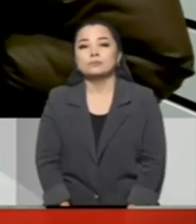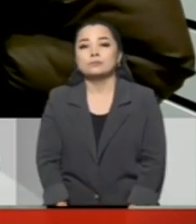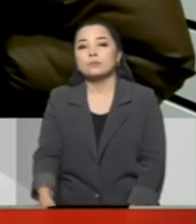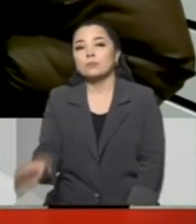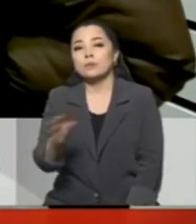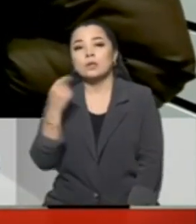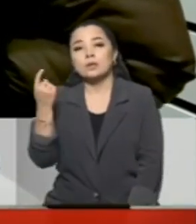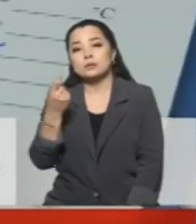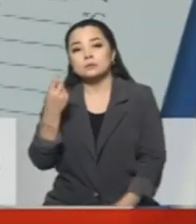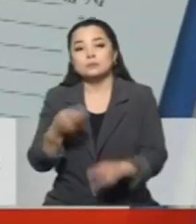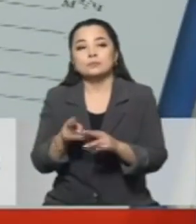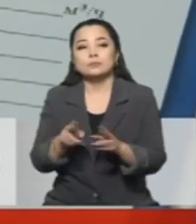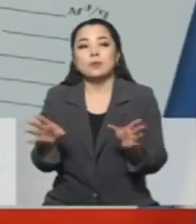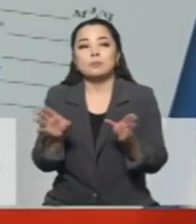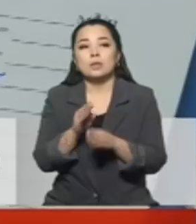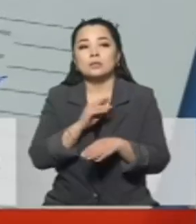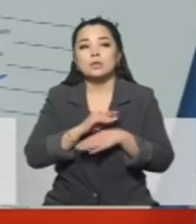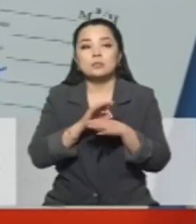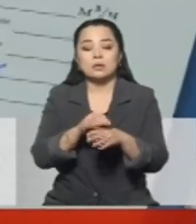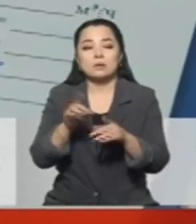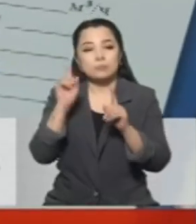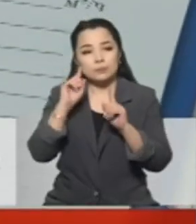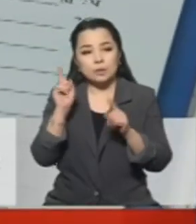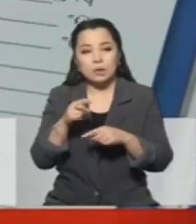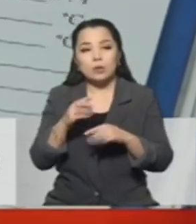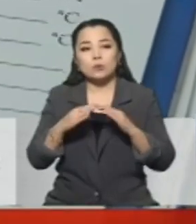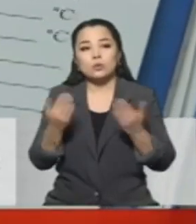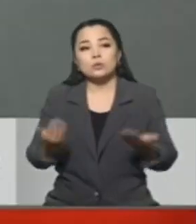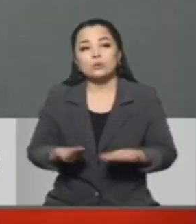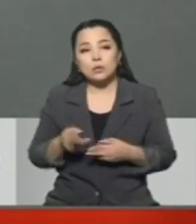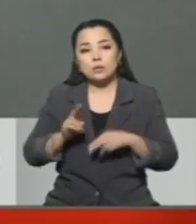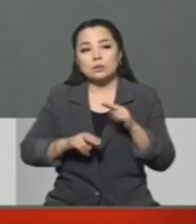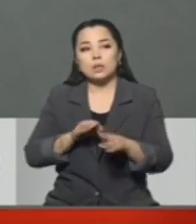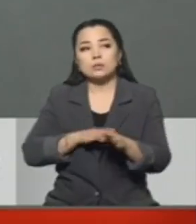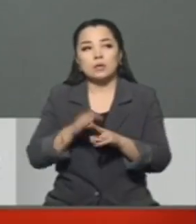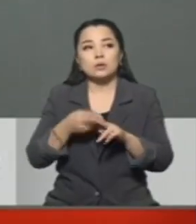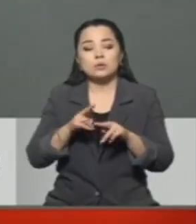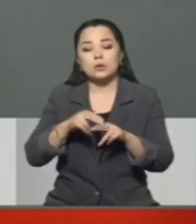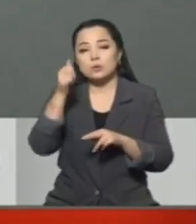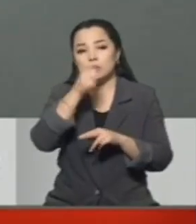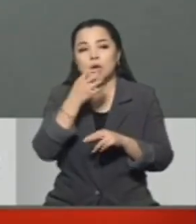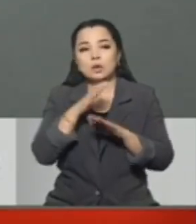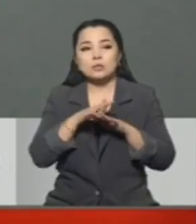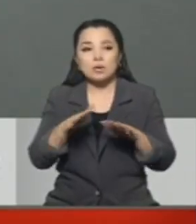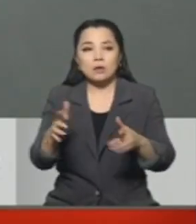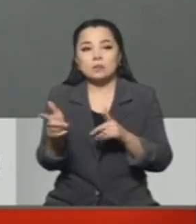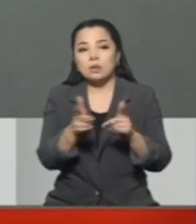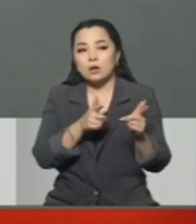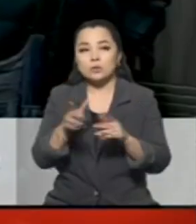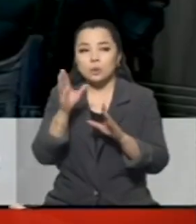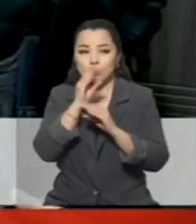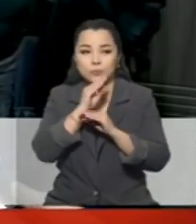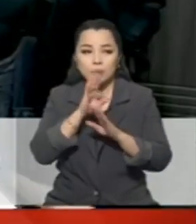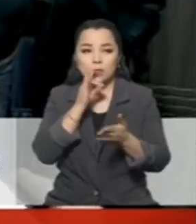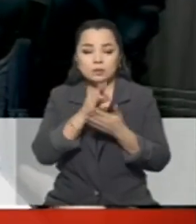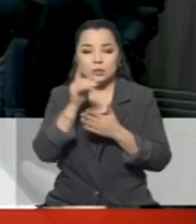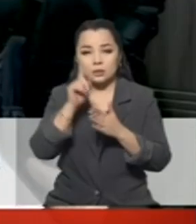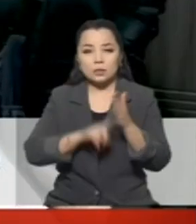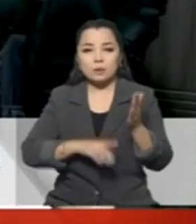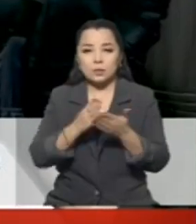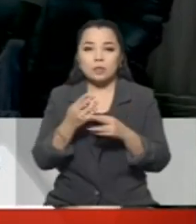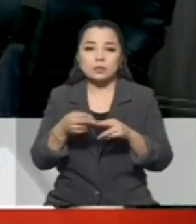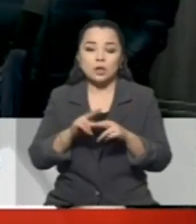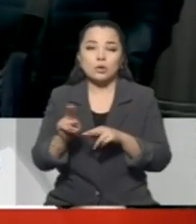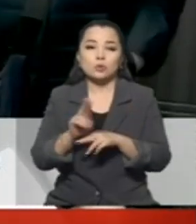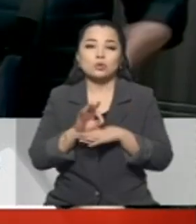Мүлік иелері бірлестігі мәселеден хабардар. Көп қабатты бұл үйлерді биылғы жылыту маусымына дайындауға үлгермегендерін мойындап отыр.